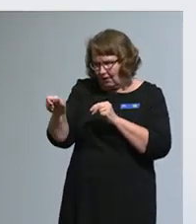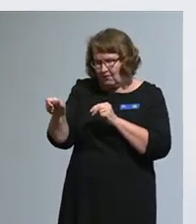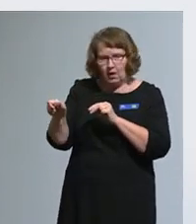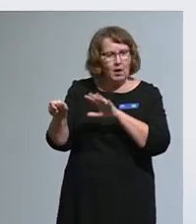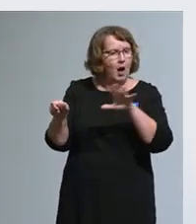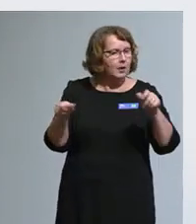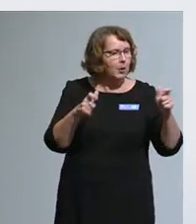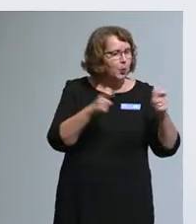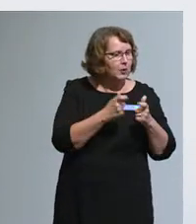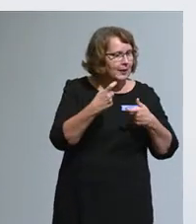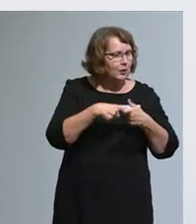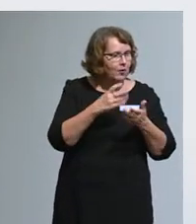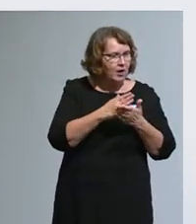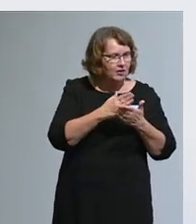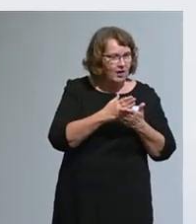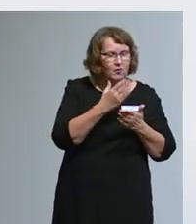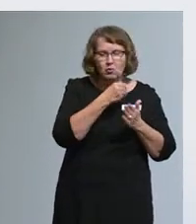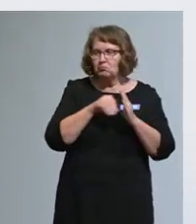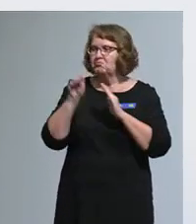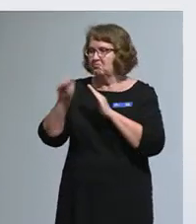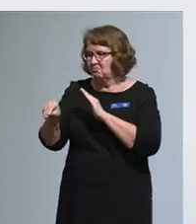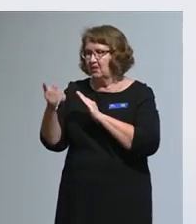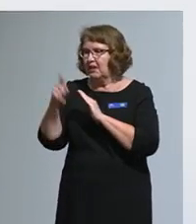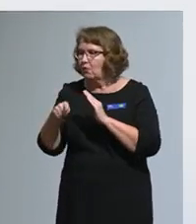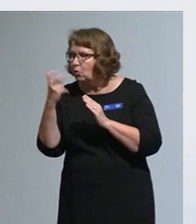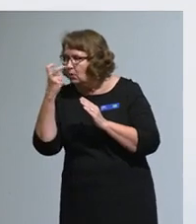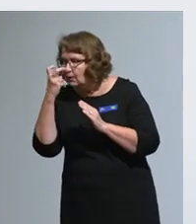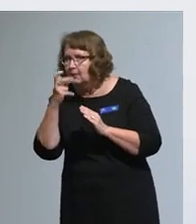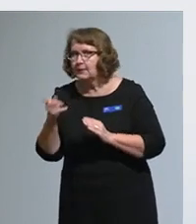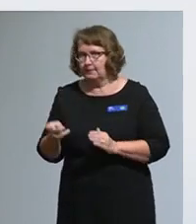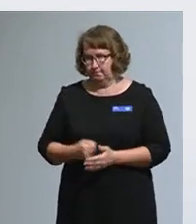yhdistykseen liittyvät asiat voidaan sitten käydä katsomassa.